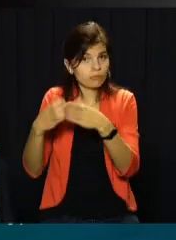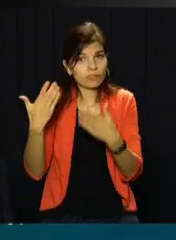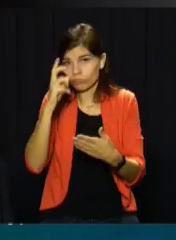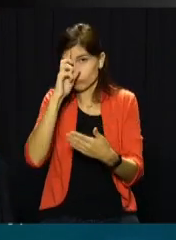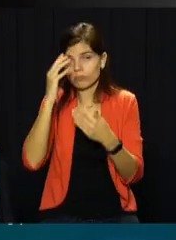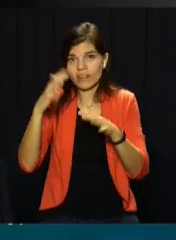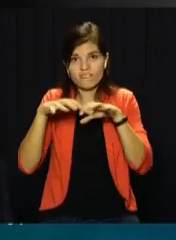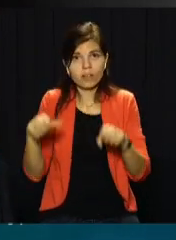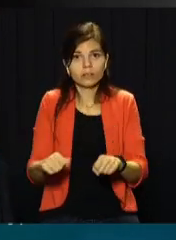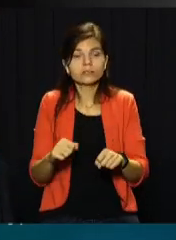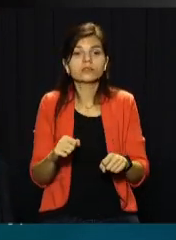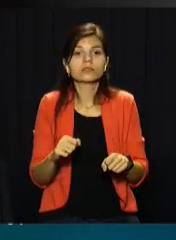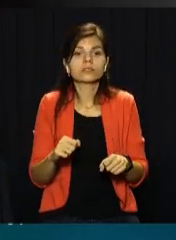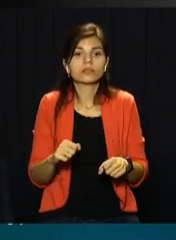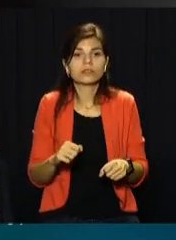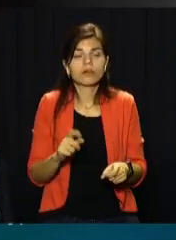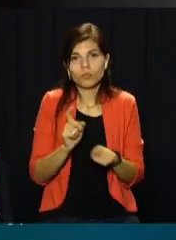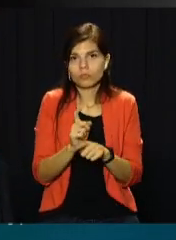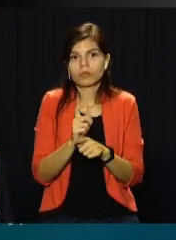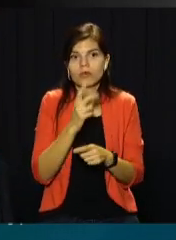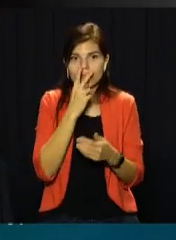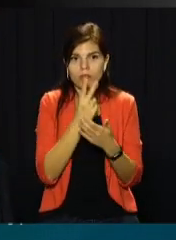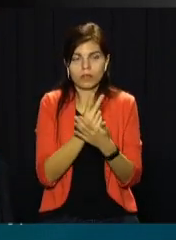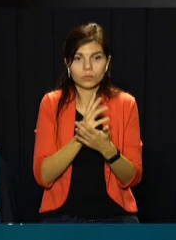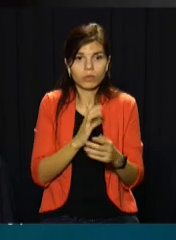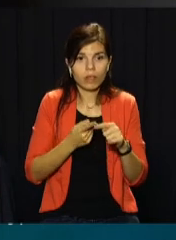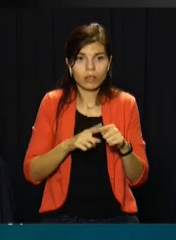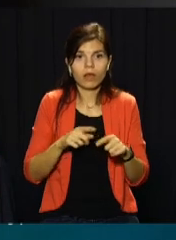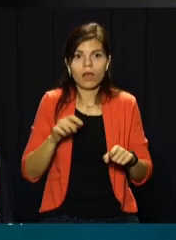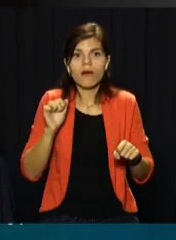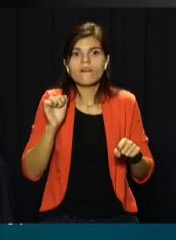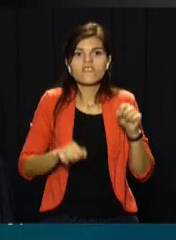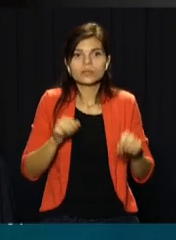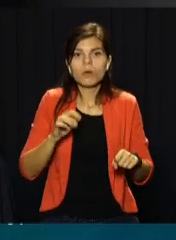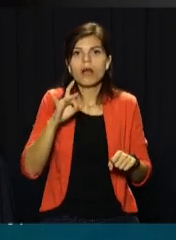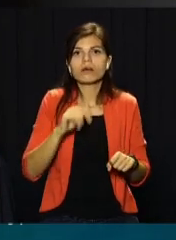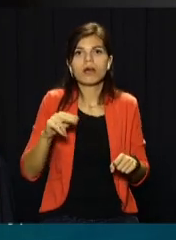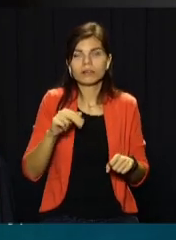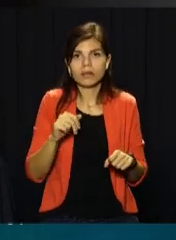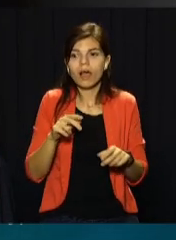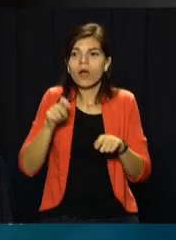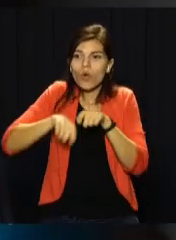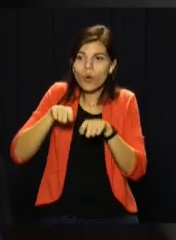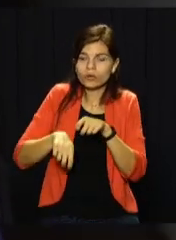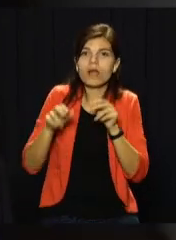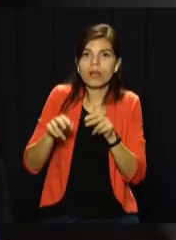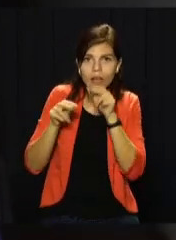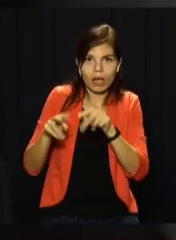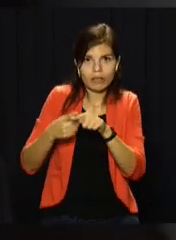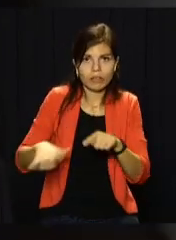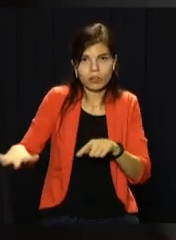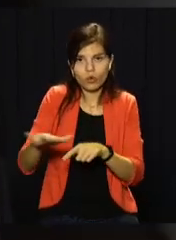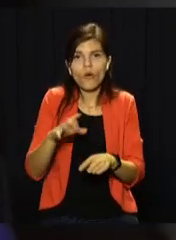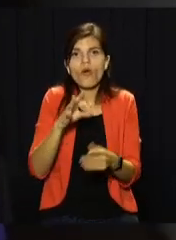і незважаючи на це, дуже вкрай обмежені можливості міської ради щодо контролю за цією територією,